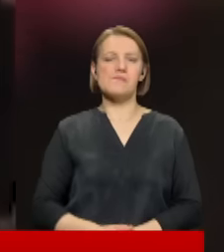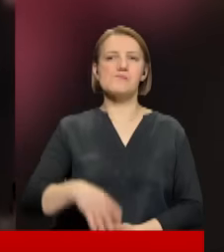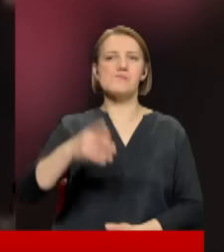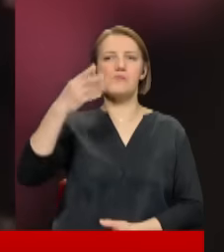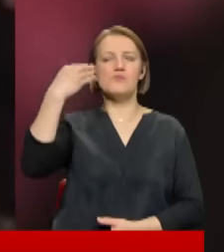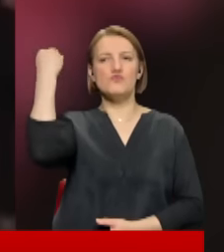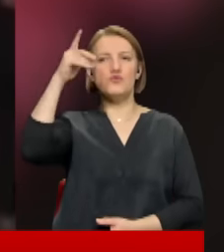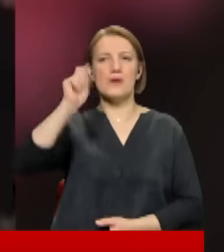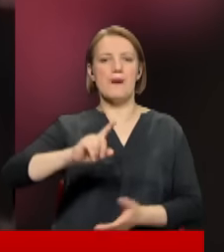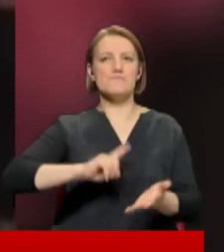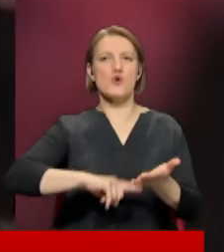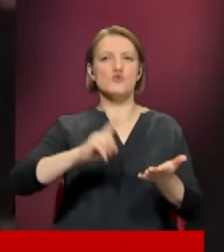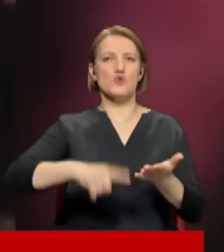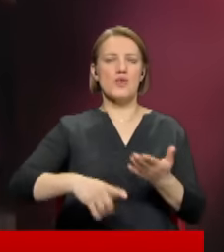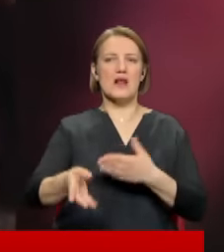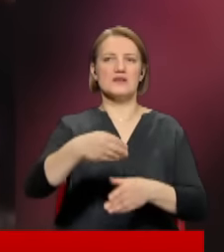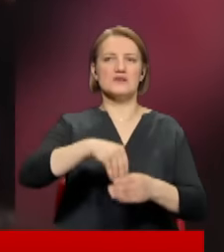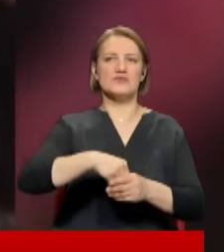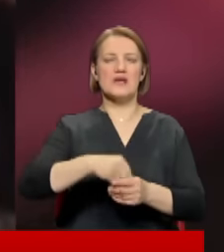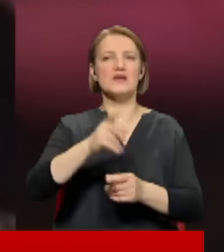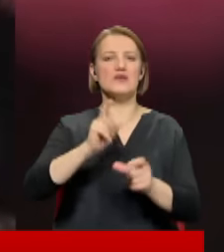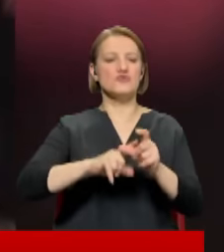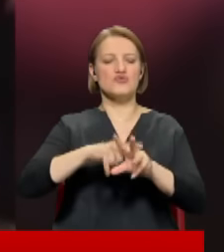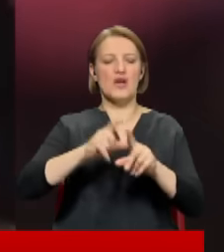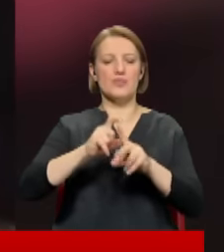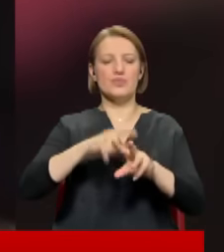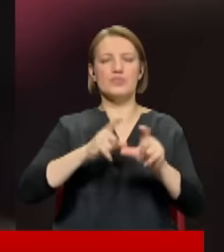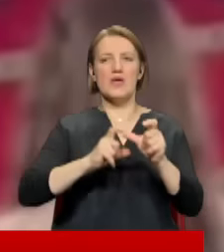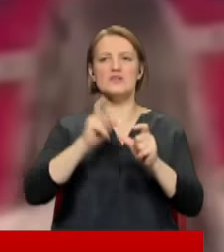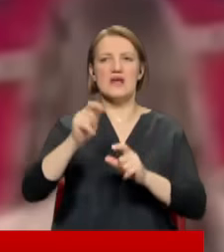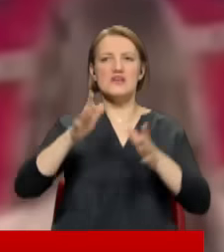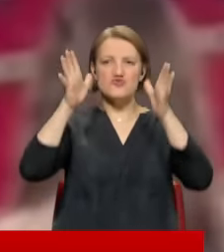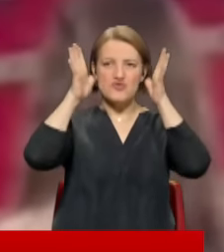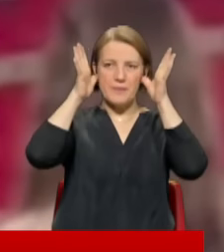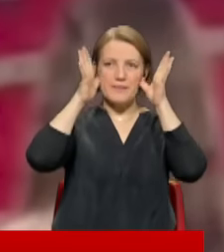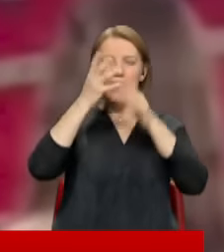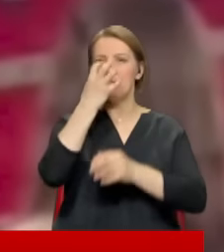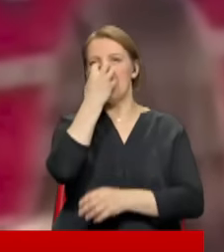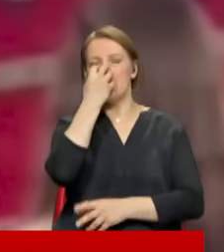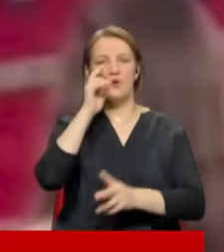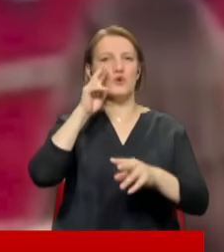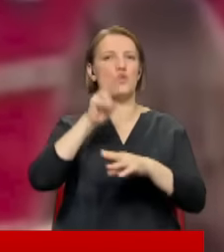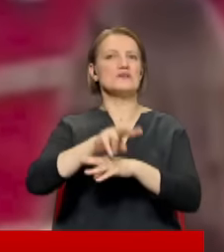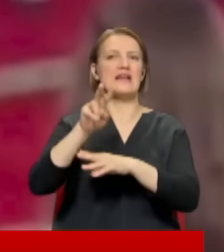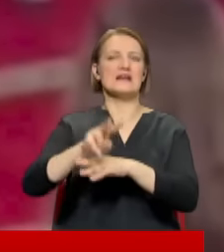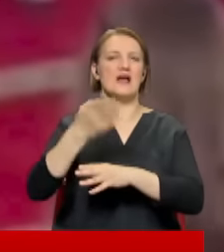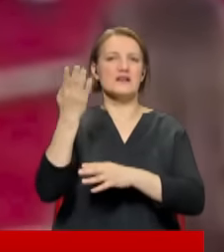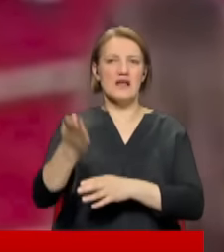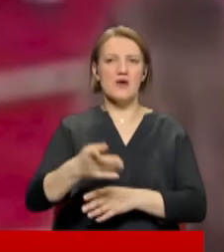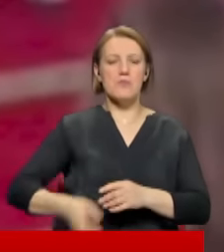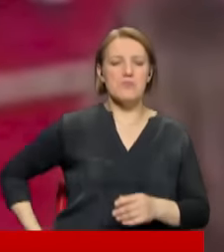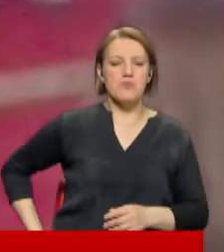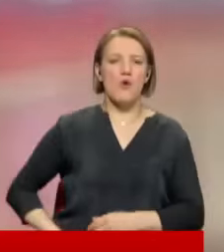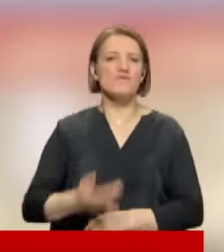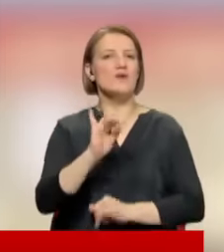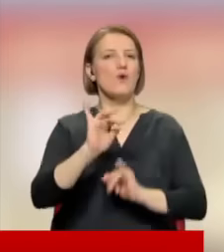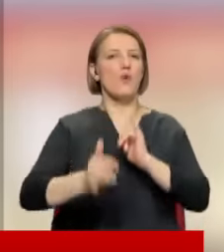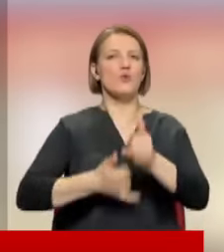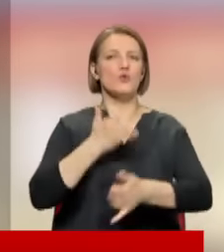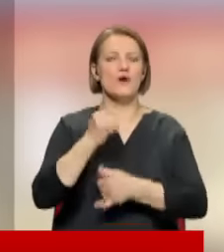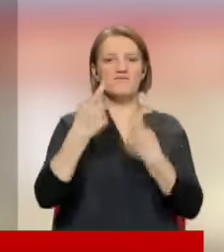Müftülüklerle yapılan protokoller kapsamında ÇEDES uygulamasıyla camiler de palyaçolu gösterilerden bowling oyunlarına